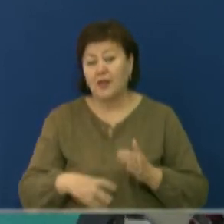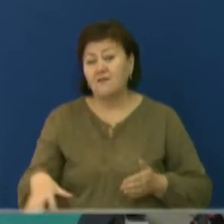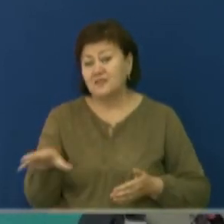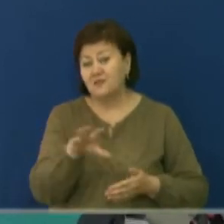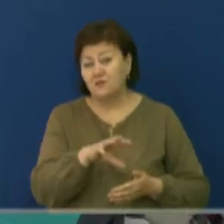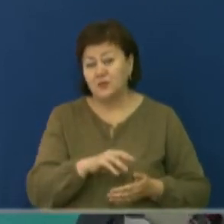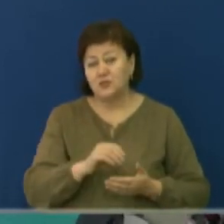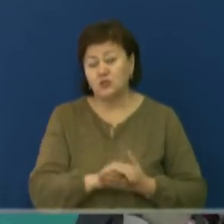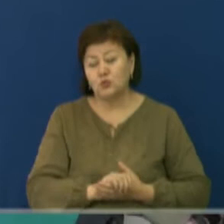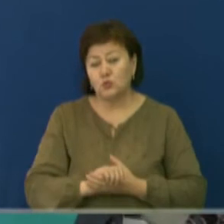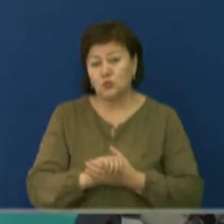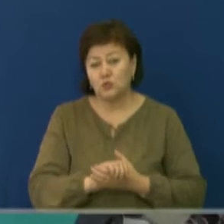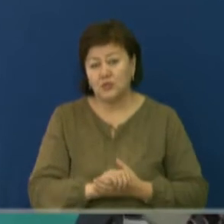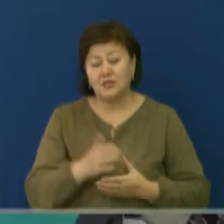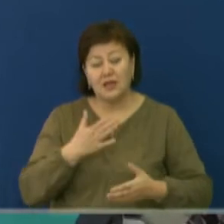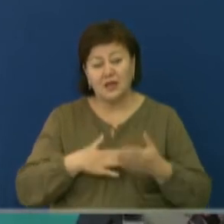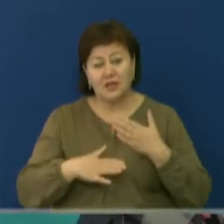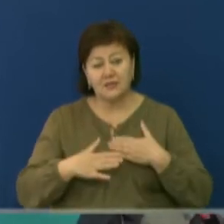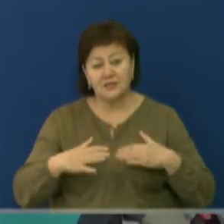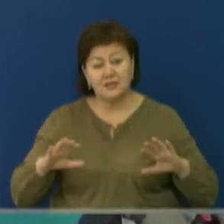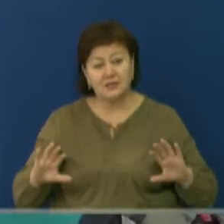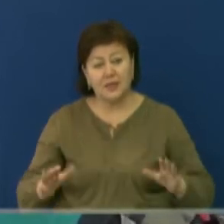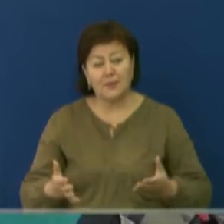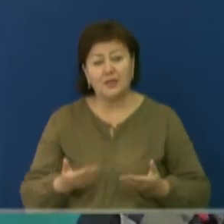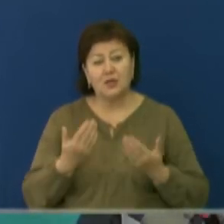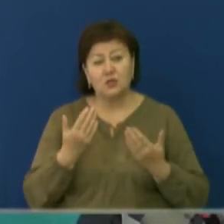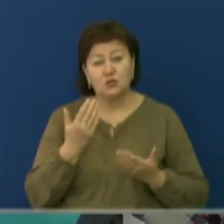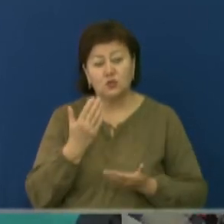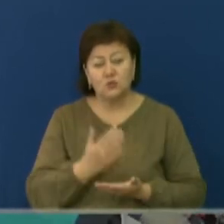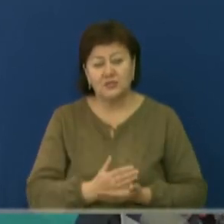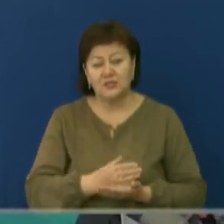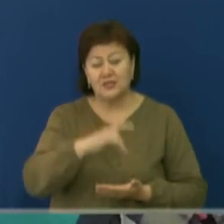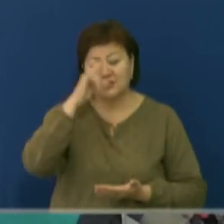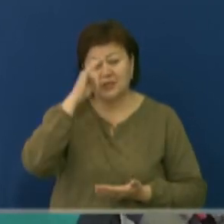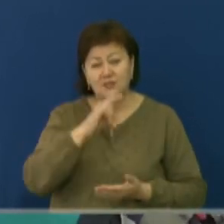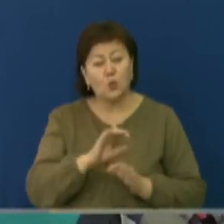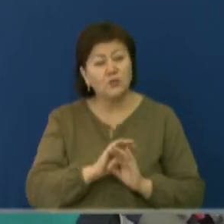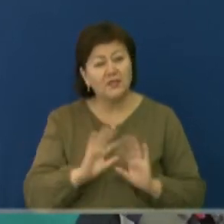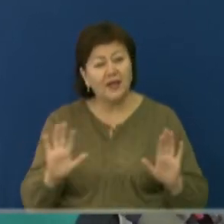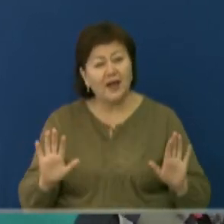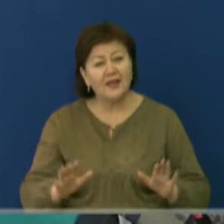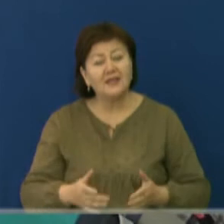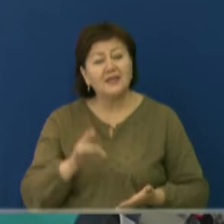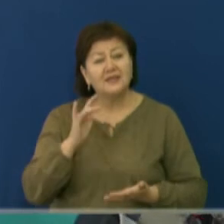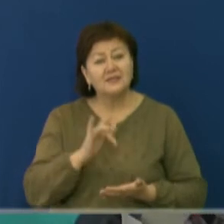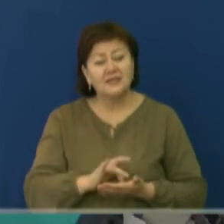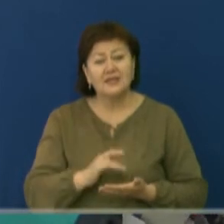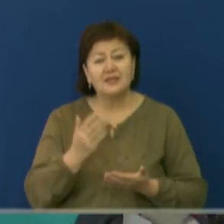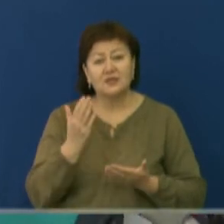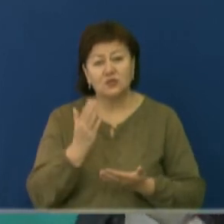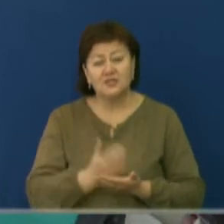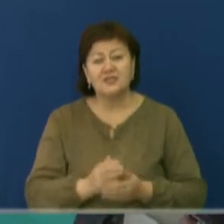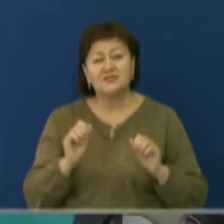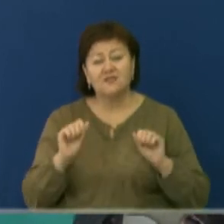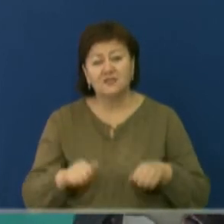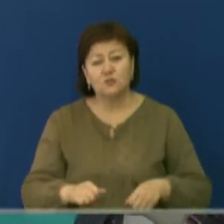провели. Очень радостное событие, что появился у нас в республике такой уникальный центр, который дает возможности